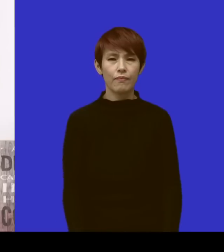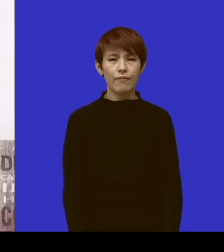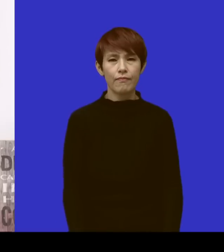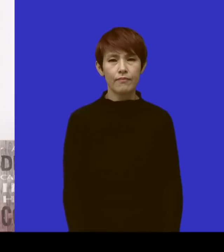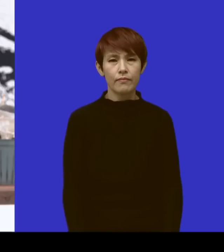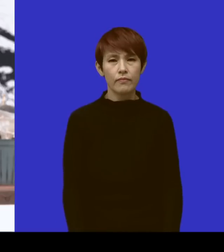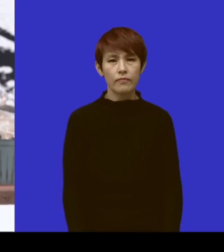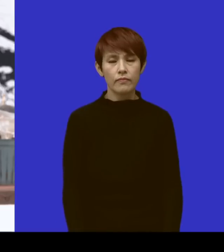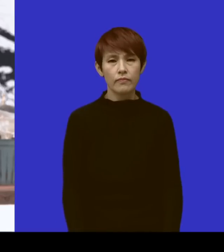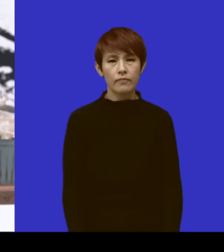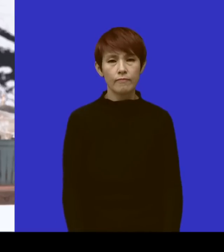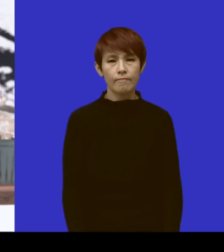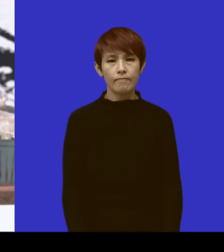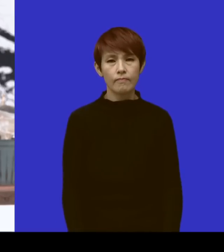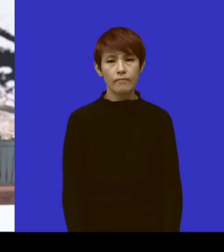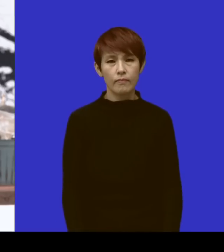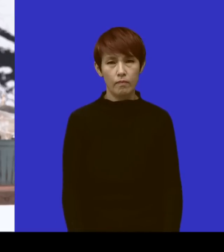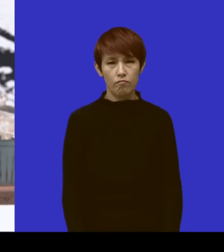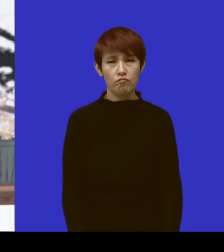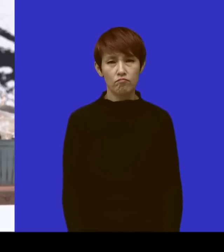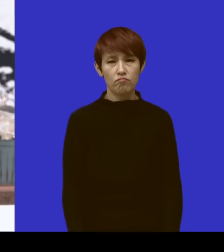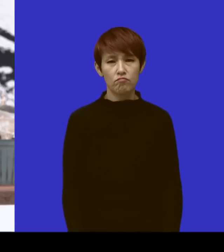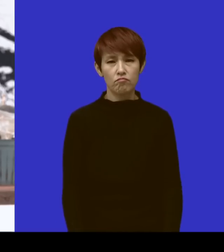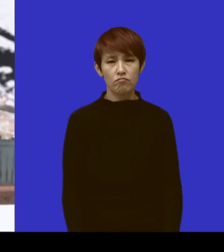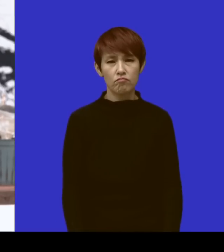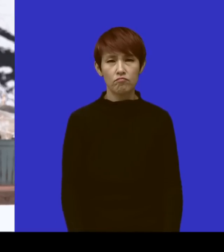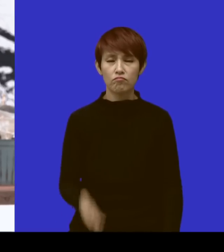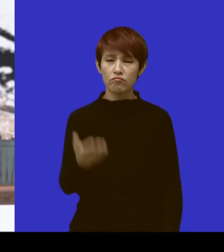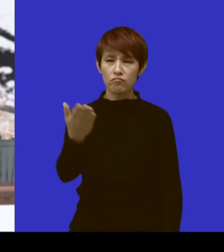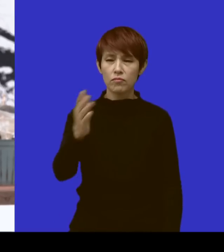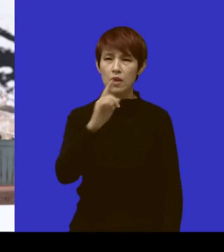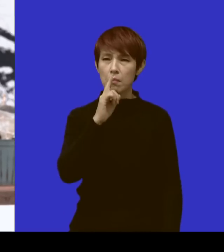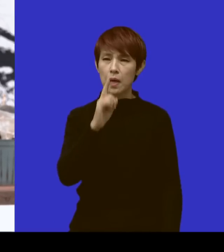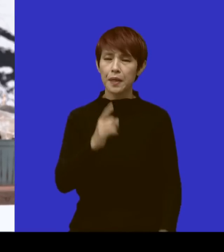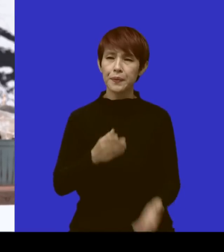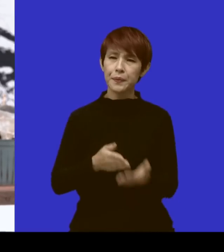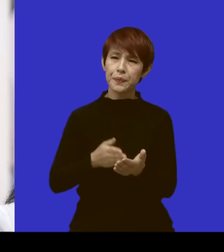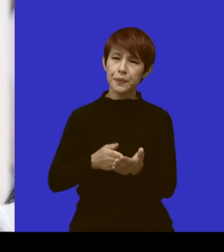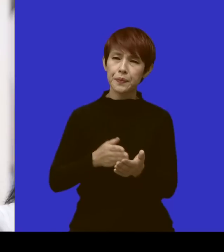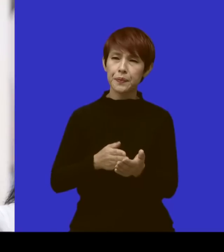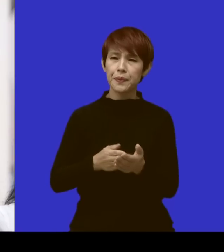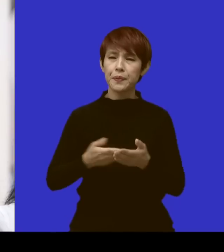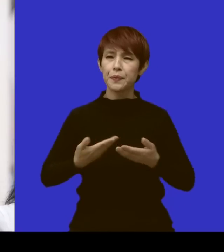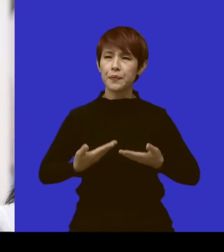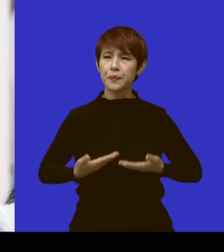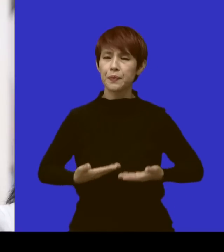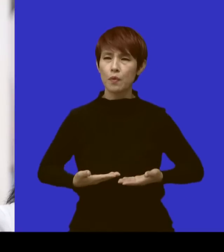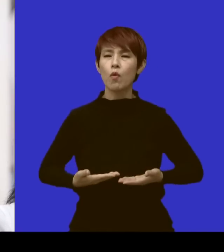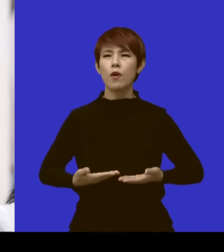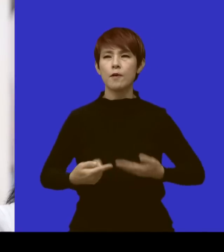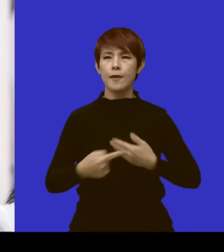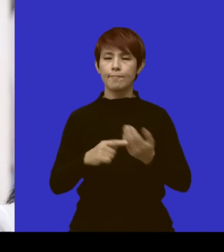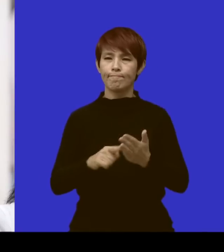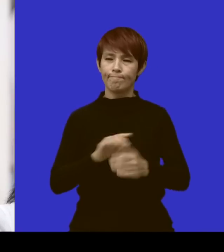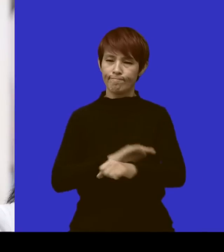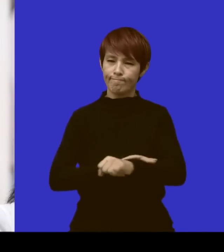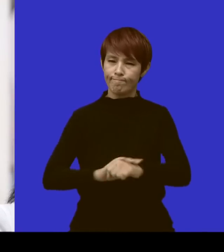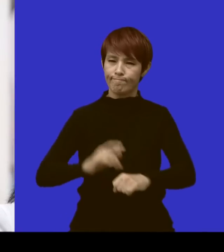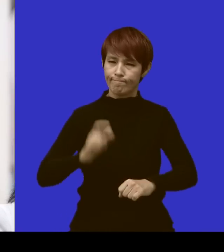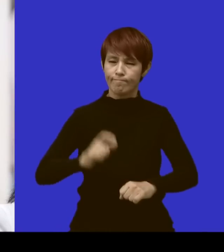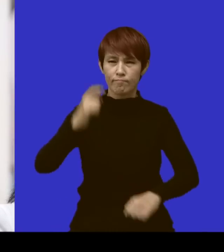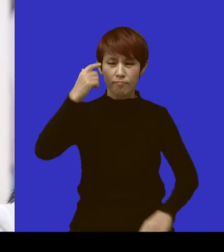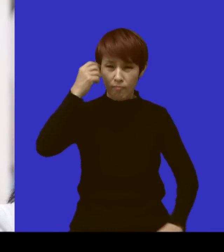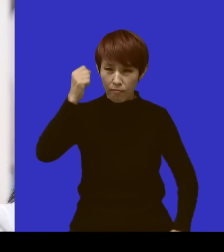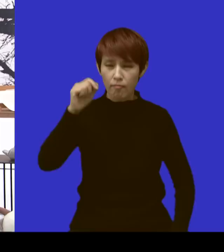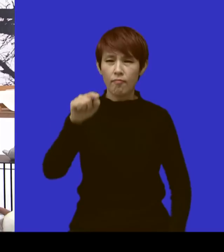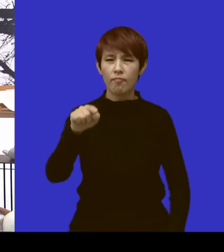네. 왜 아니겠어요? 이렇게 워낙 또 말씀 차분하게 하셔가지고 네네. 막 이렇게 참 단단하게 마음을 지키셨던 것 같긴